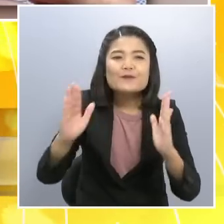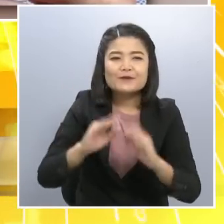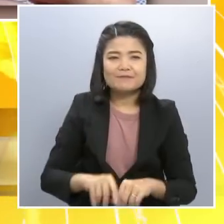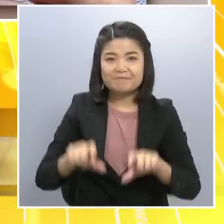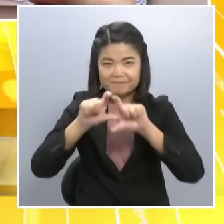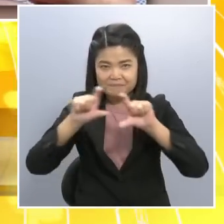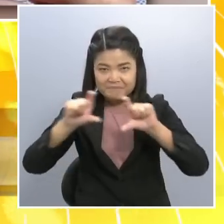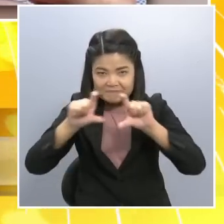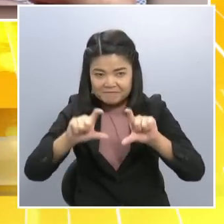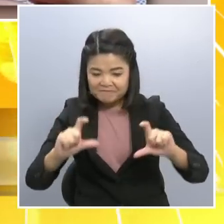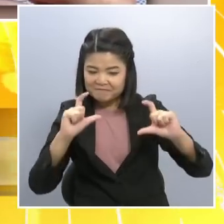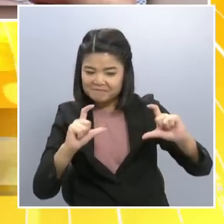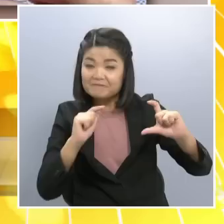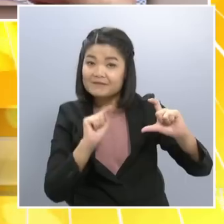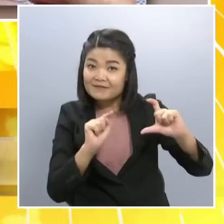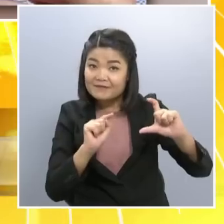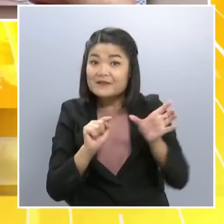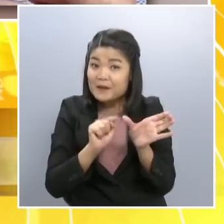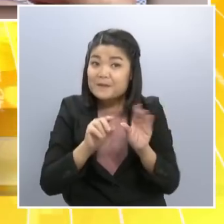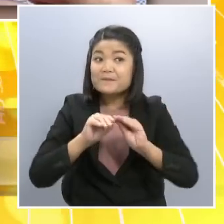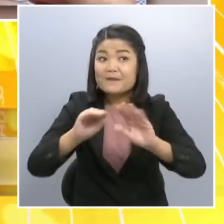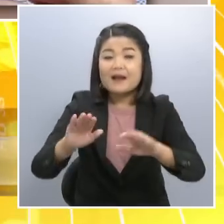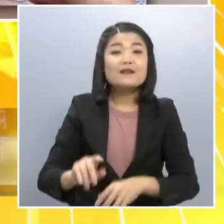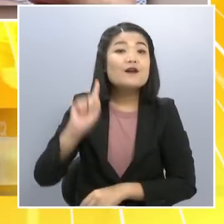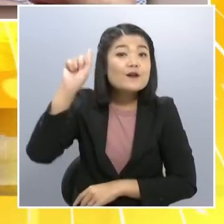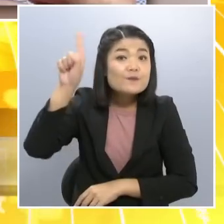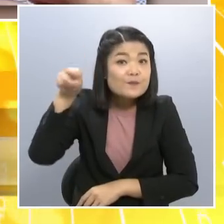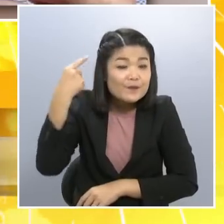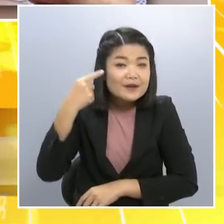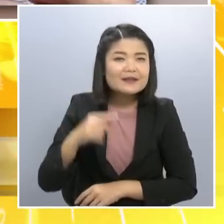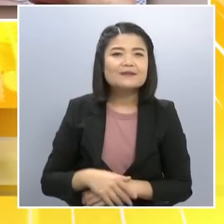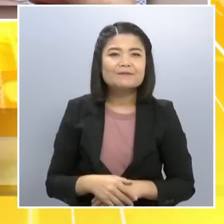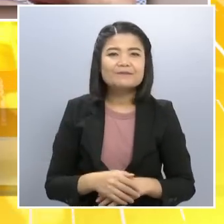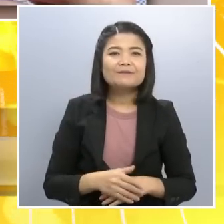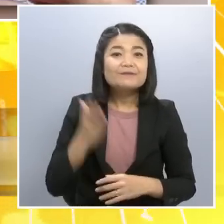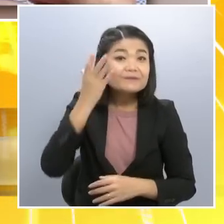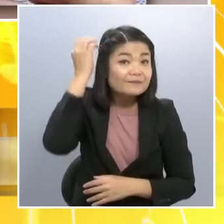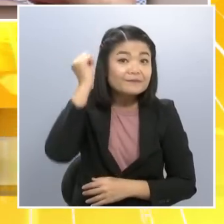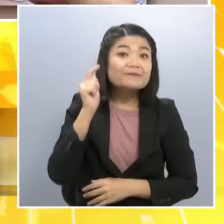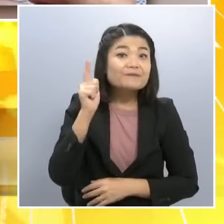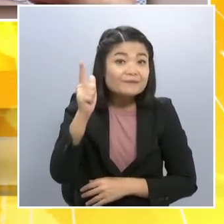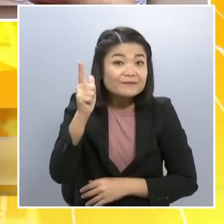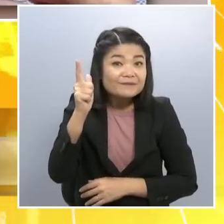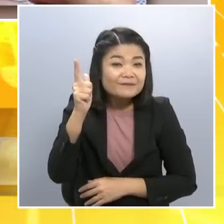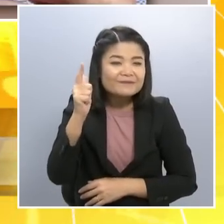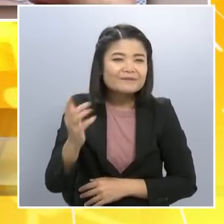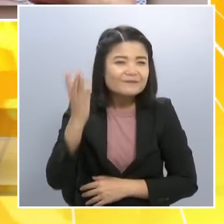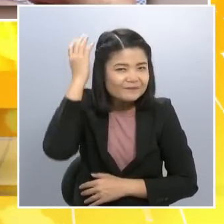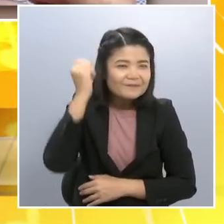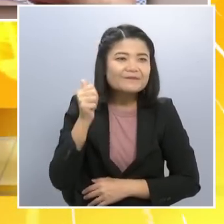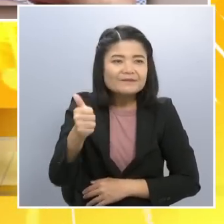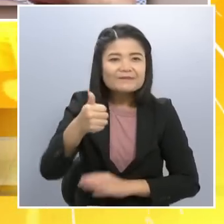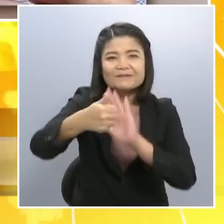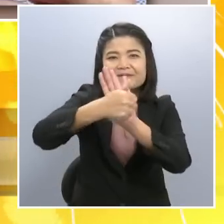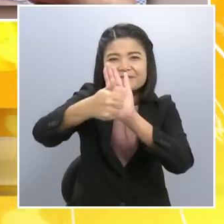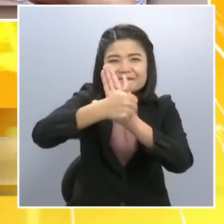ที่ถูก ขนาดที่องค์เองแพทองทานตอนนี้ทั้งคู่คงกอดติดโซเชียลซึ่งกันและกันเลย คุณองค์เองกดไลค์ด้วยนะคะโพ